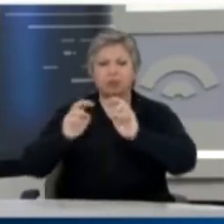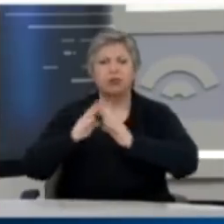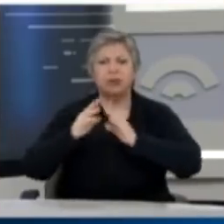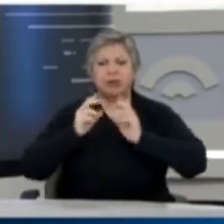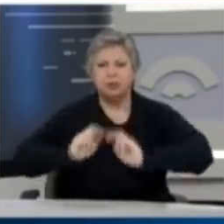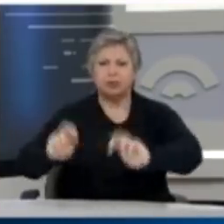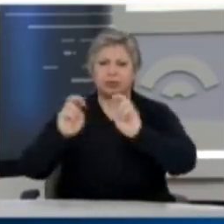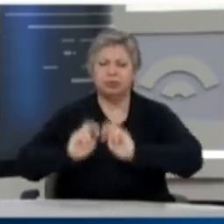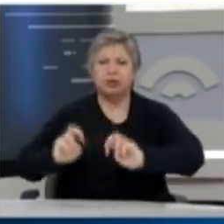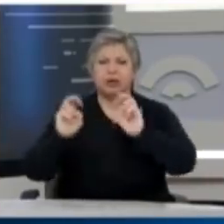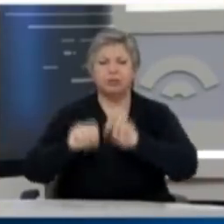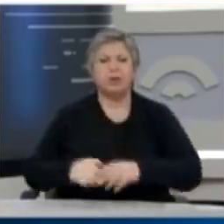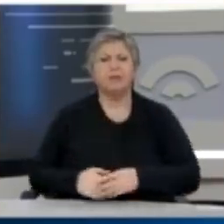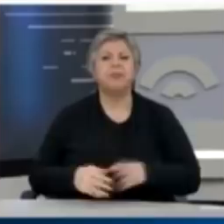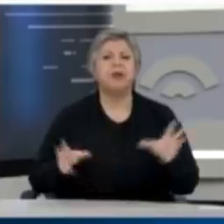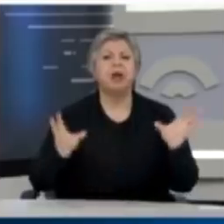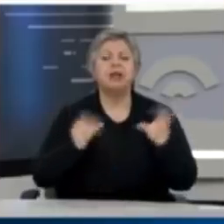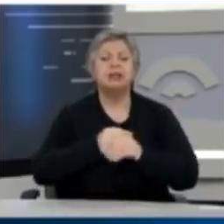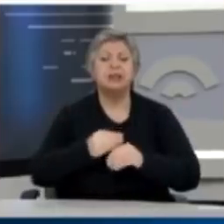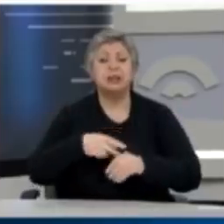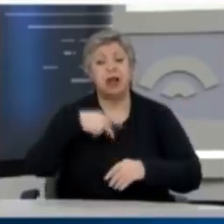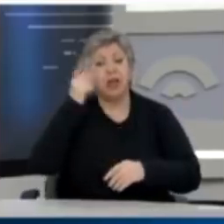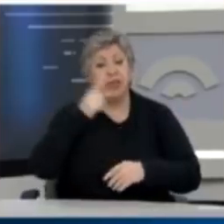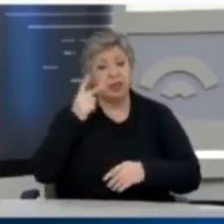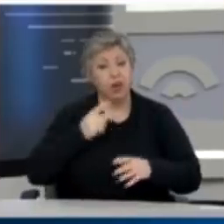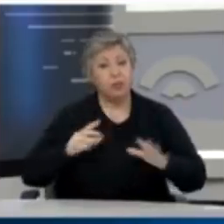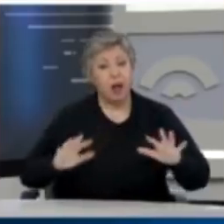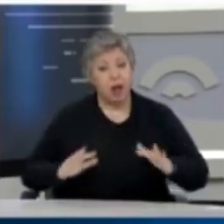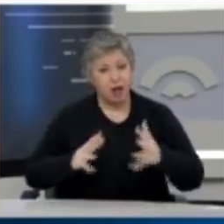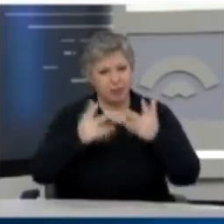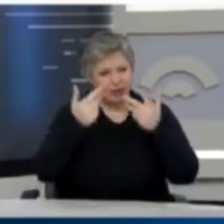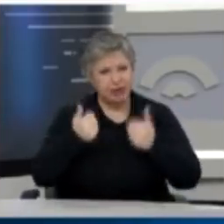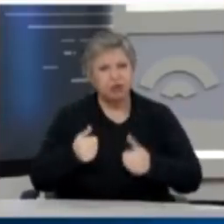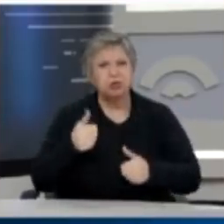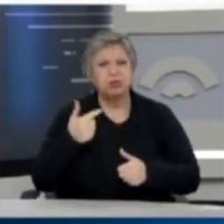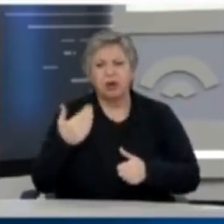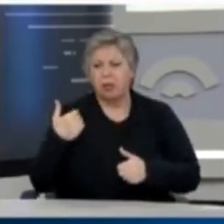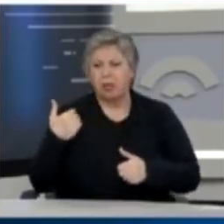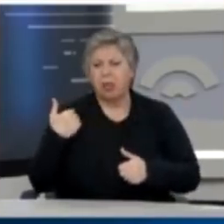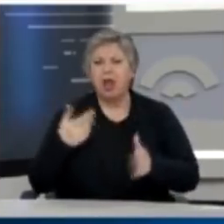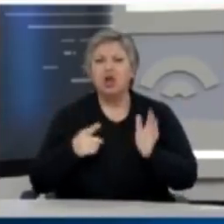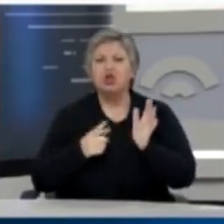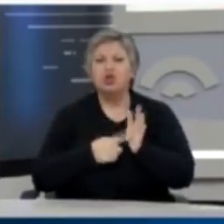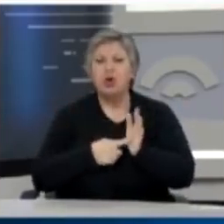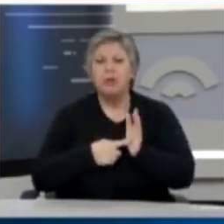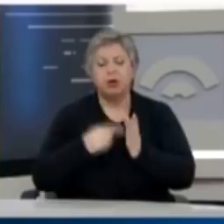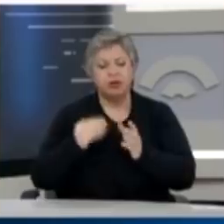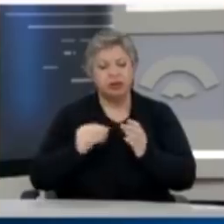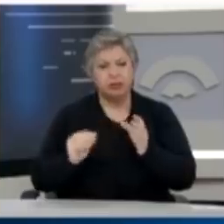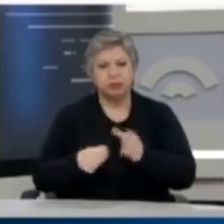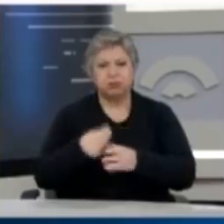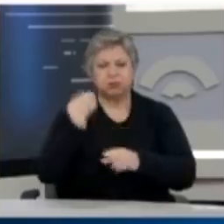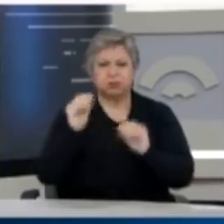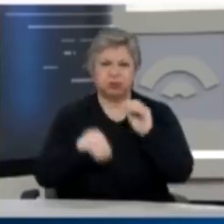απεργία, το Σύνταγμα δεν σας εμπόδισε να ψηφίσετε το γνωστό απεργοκτόνο τελευταίο νόμο σας, και όσο για